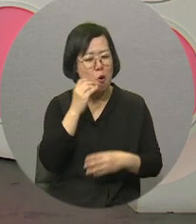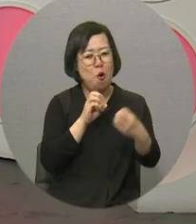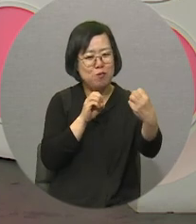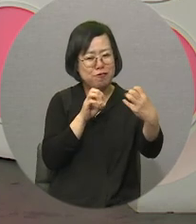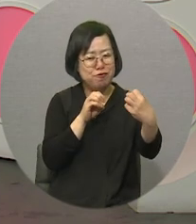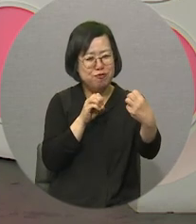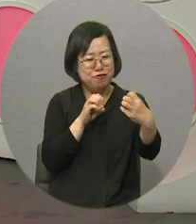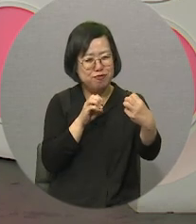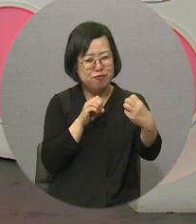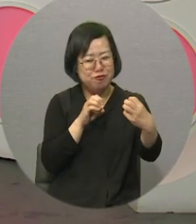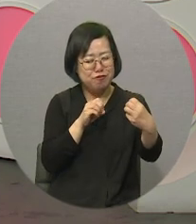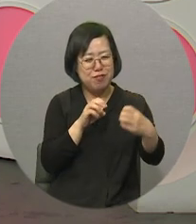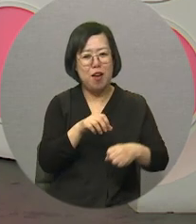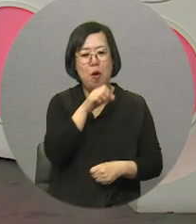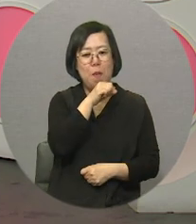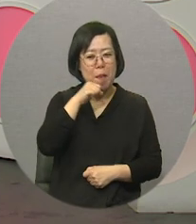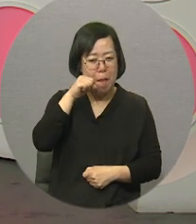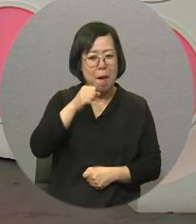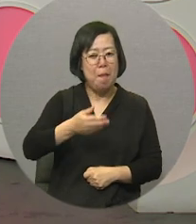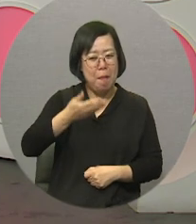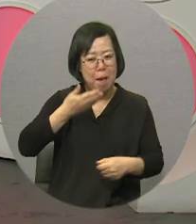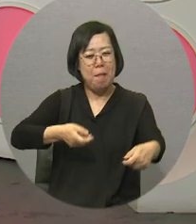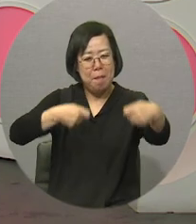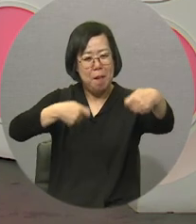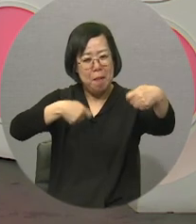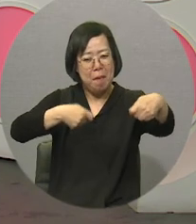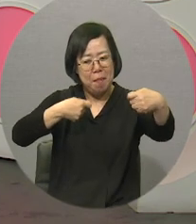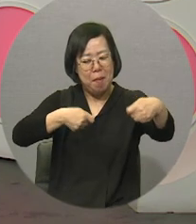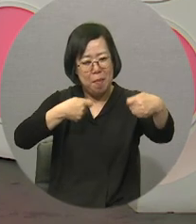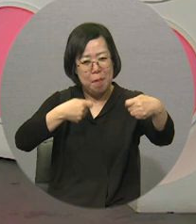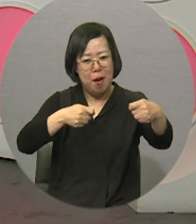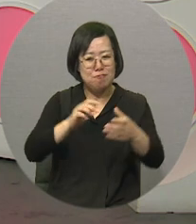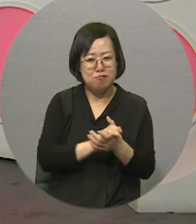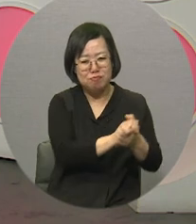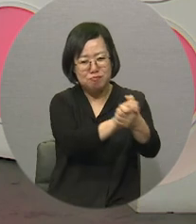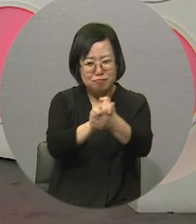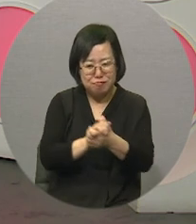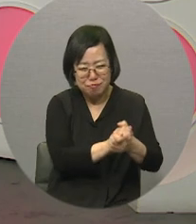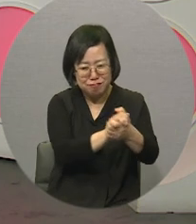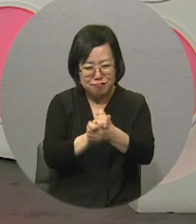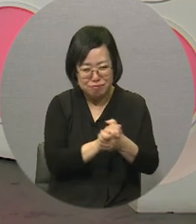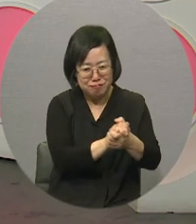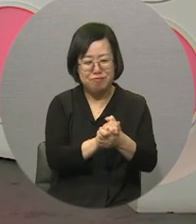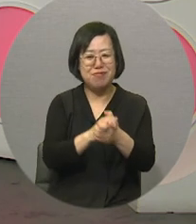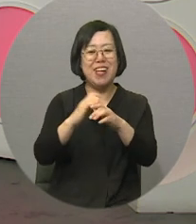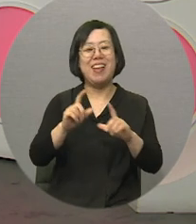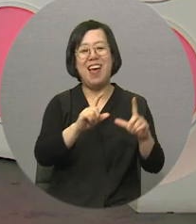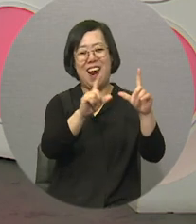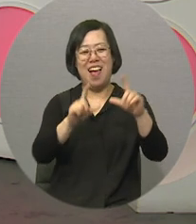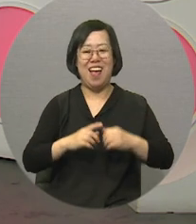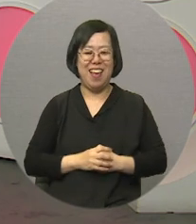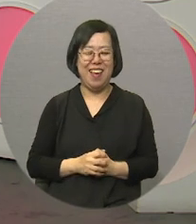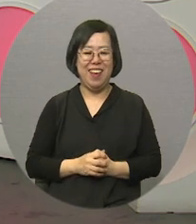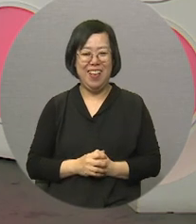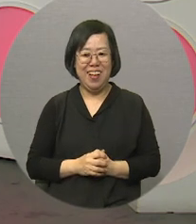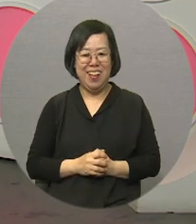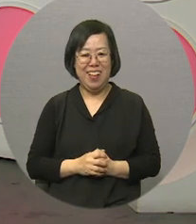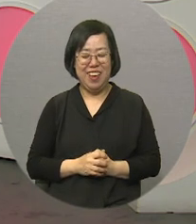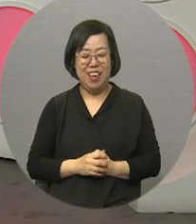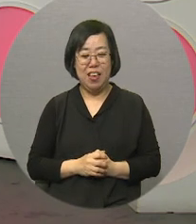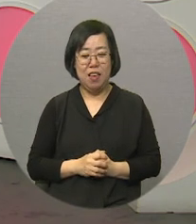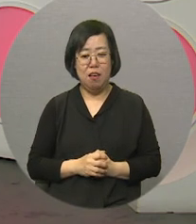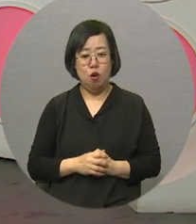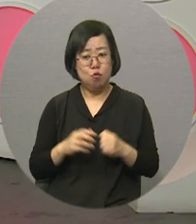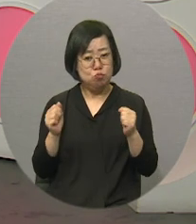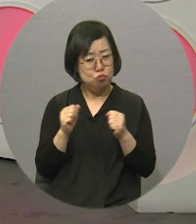친해져 어느덧 같이 밥도 먹으면서 메뉴판에 없는 음식도 함께 만들어 먹었습니다.